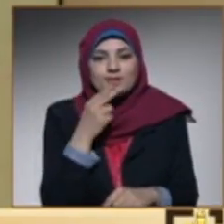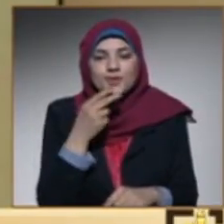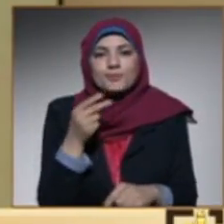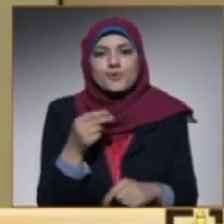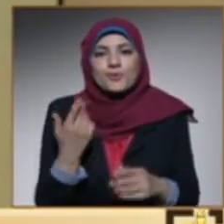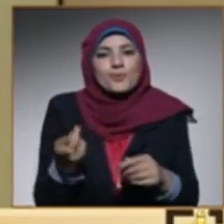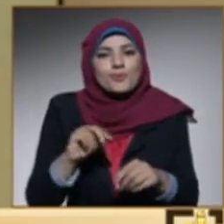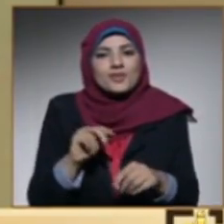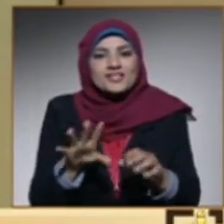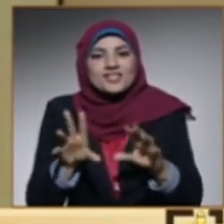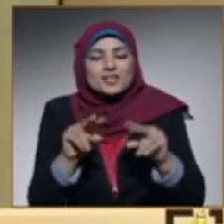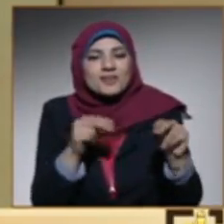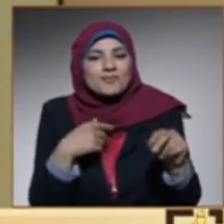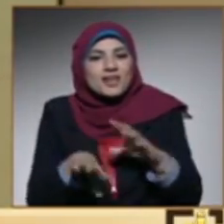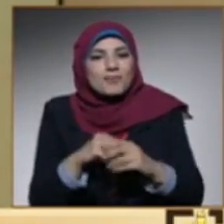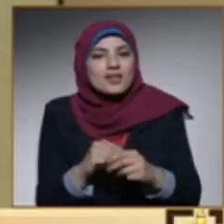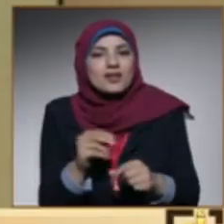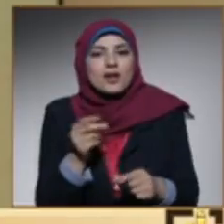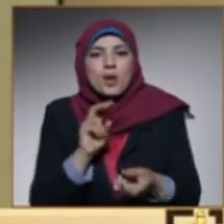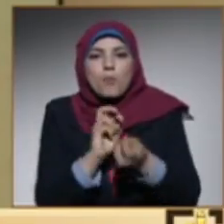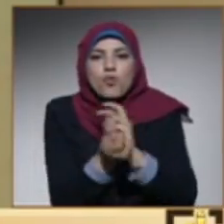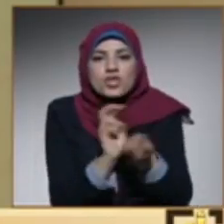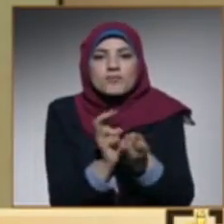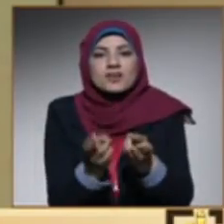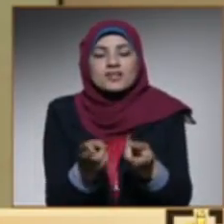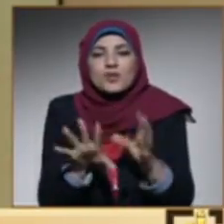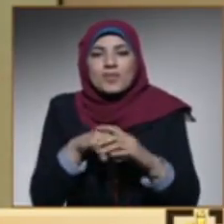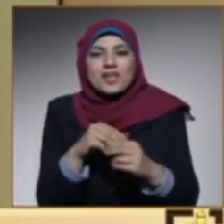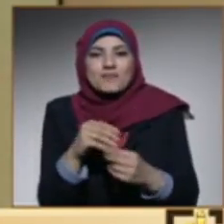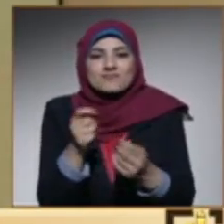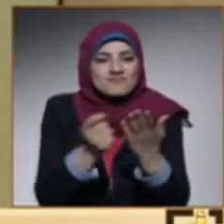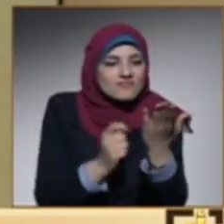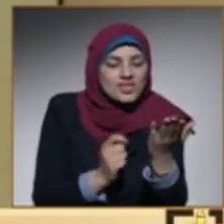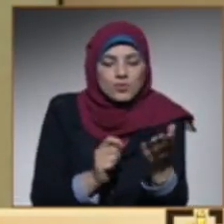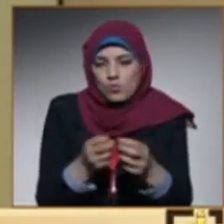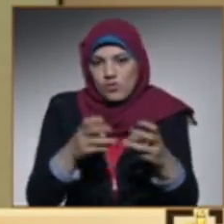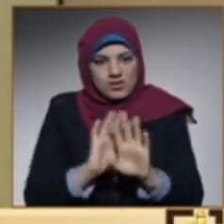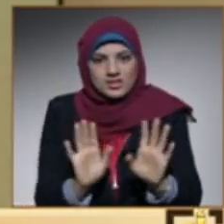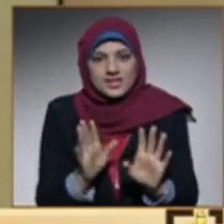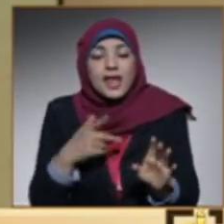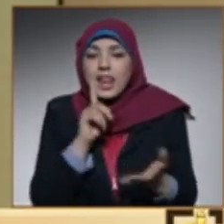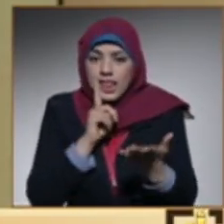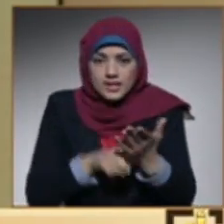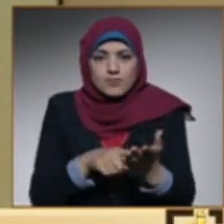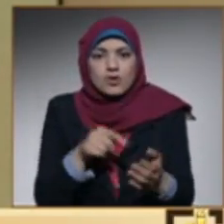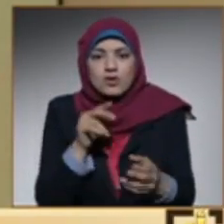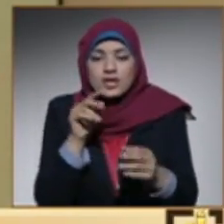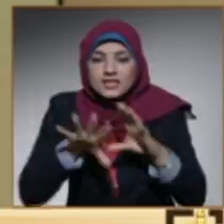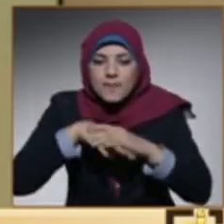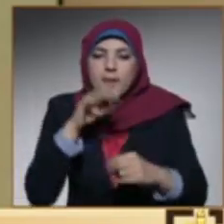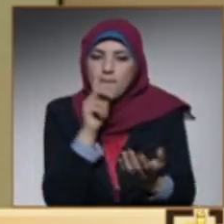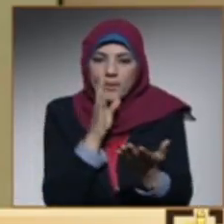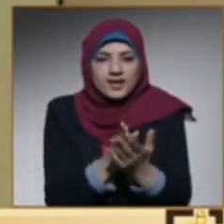مؤتمرات ويعني تصريحات وخلاص، لكن يكون فعلا قرارات ويتم تنفيذها لكل الجهات المعنيه بهذا